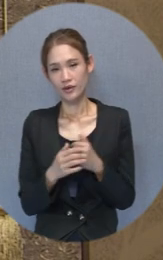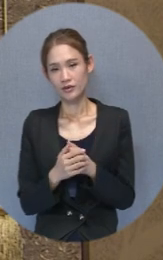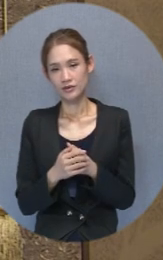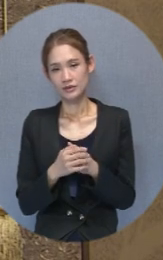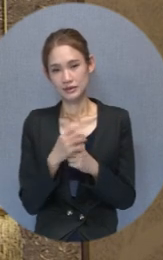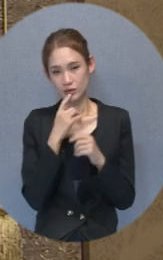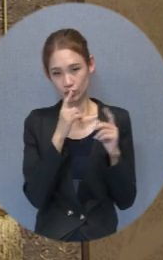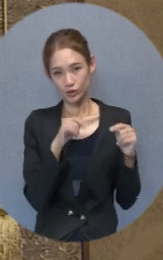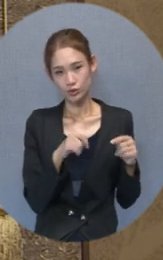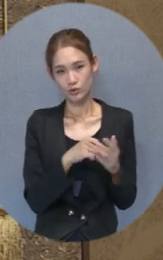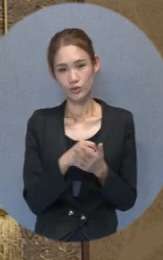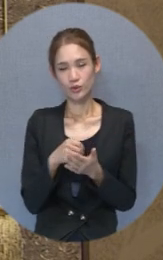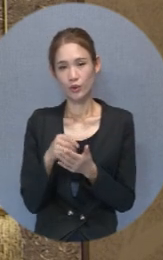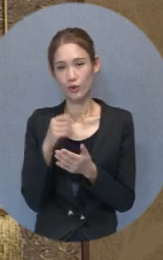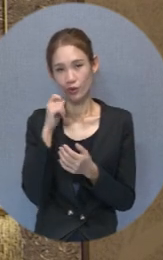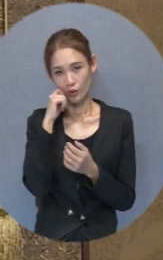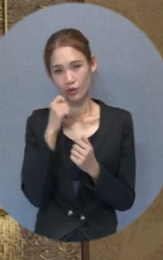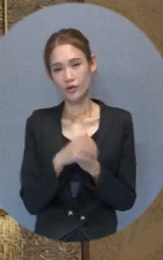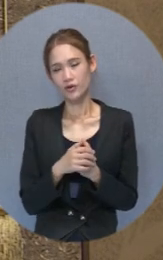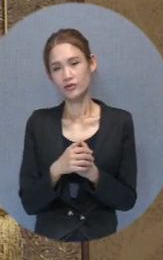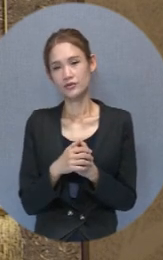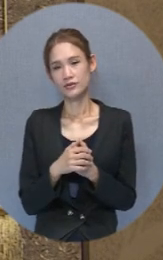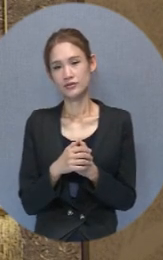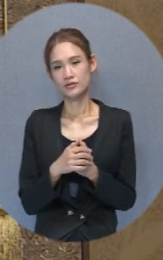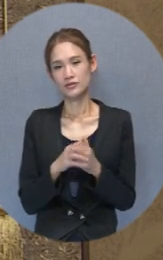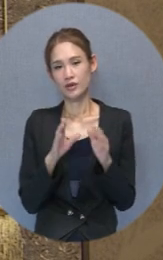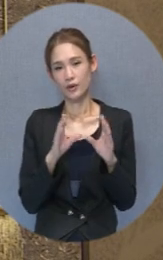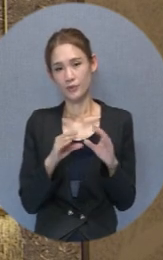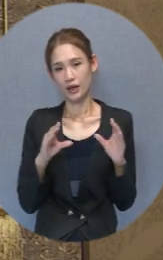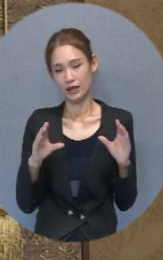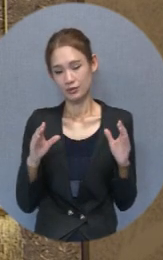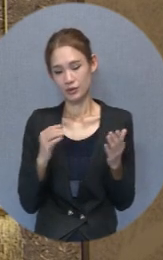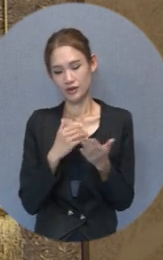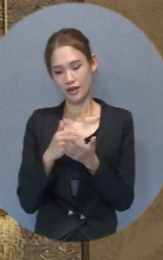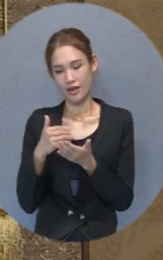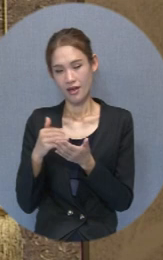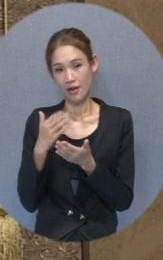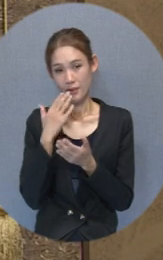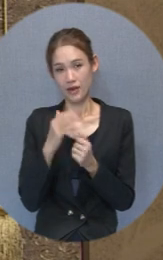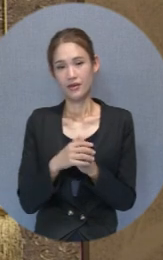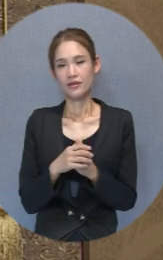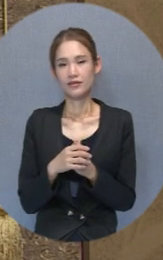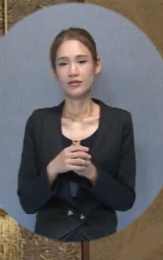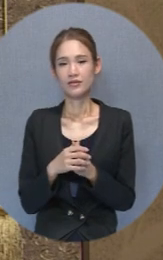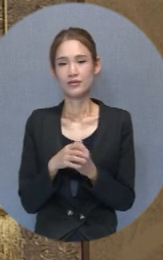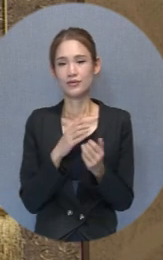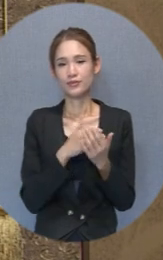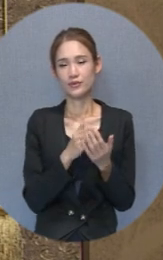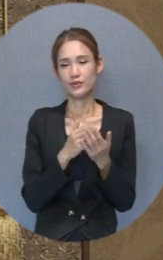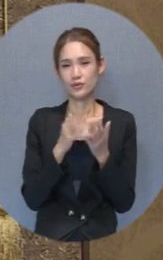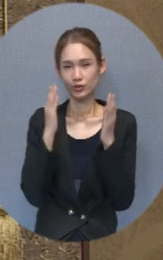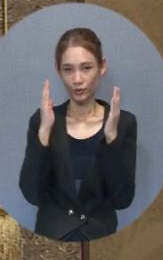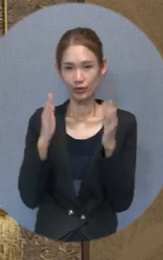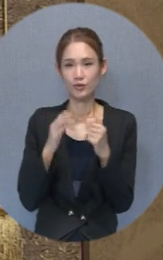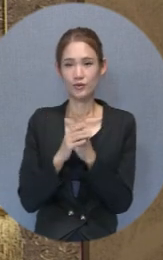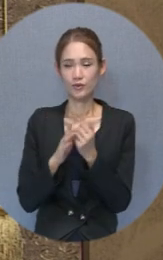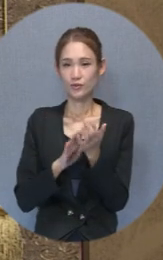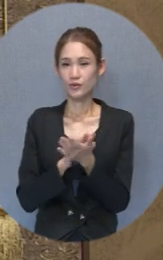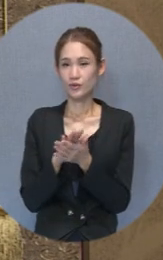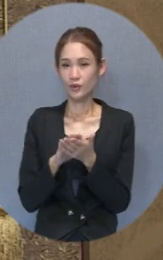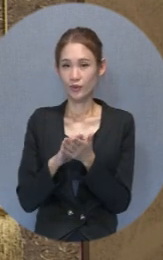종이는 매끌거리지만 이건 매끌거리지가 않거든요. 네. 그래서 만지면 색칠을 할 수 있어요. 아. 그래서 미술 수업이랑